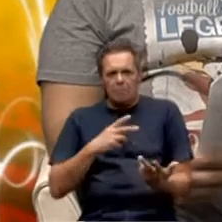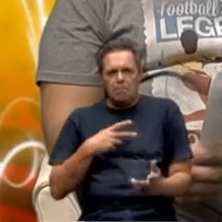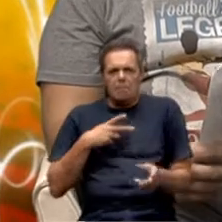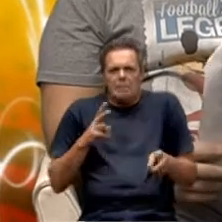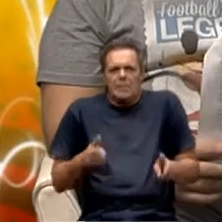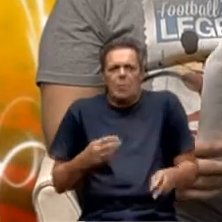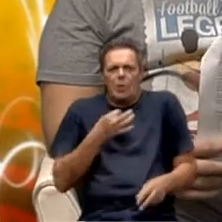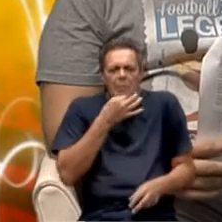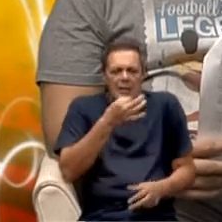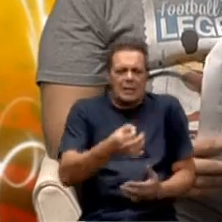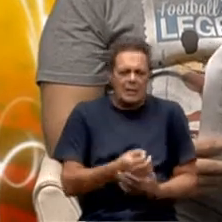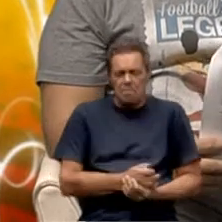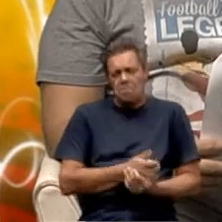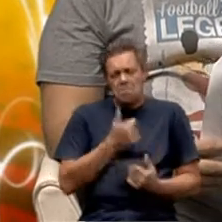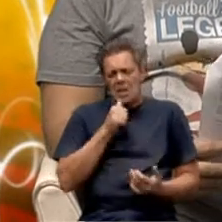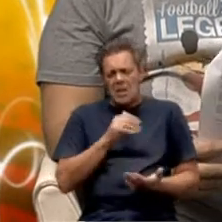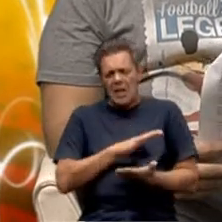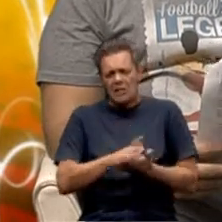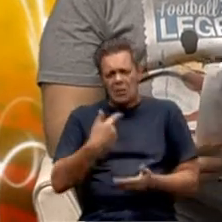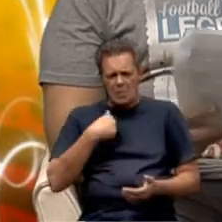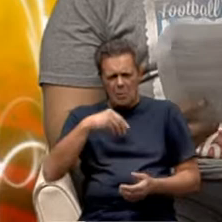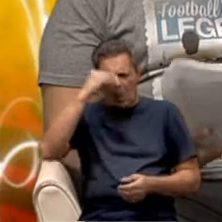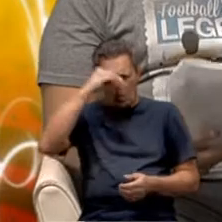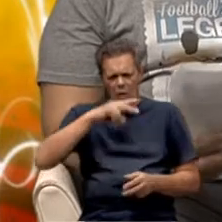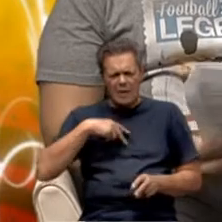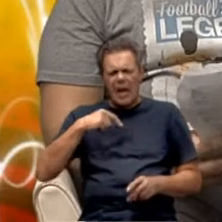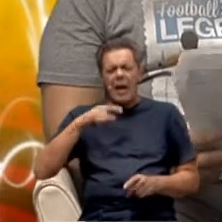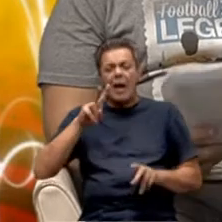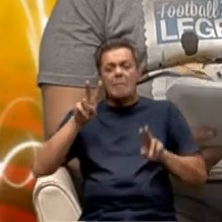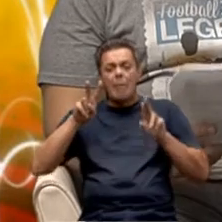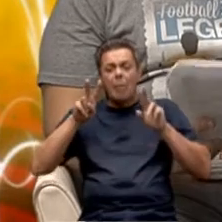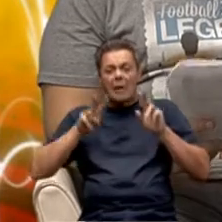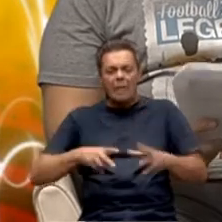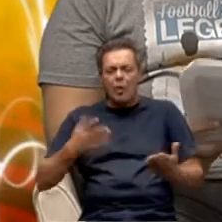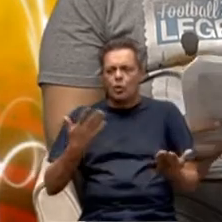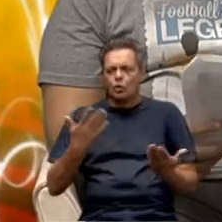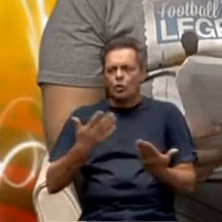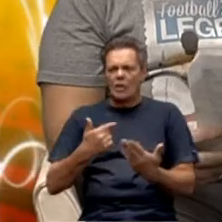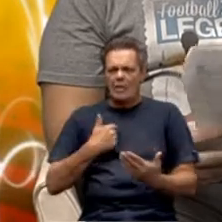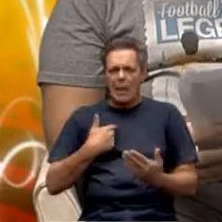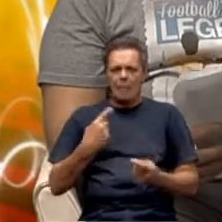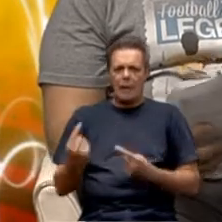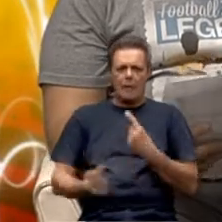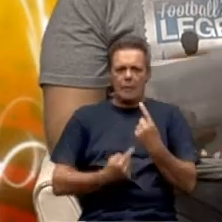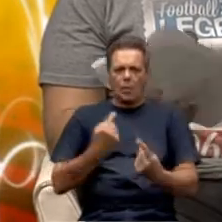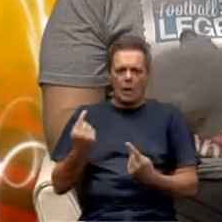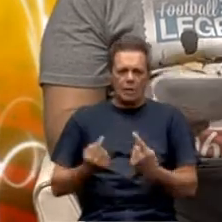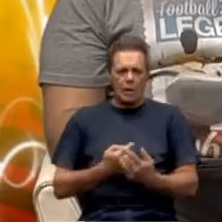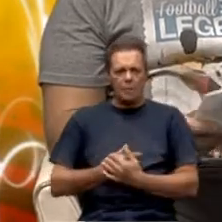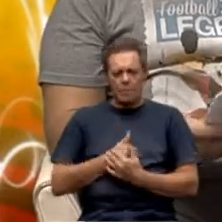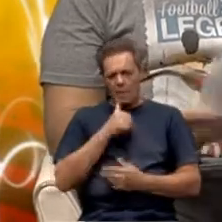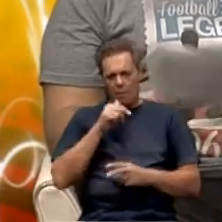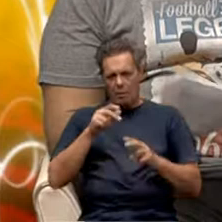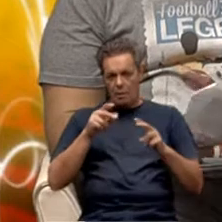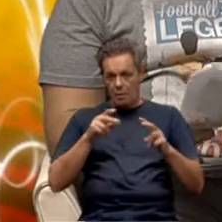Tako da jednostavno smo naučili da imamo pravo znati što se sa nama dešava i pravo,